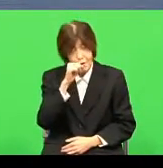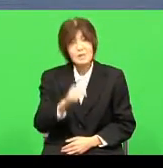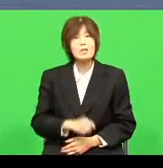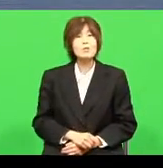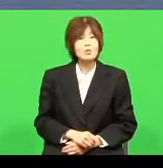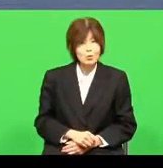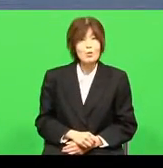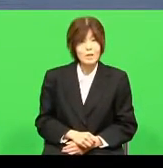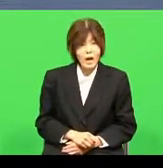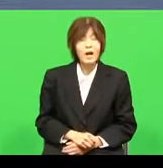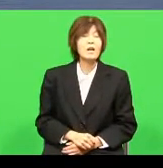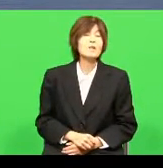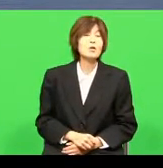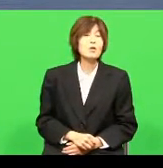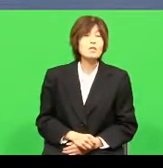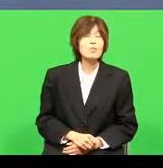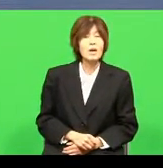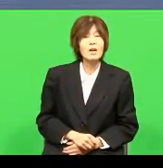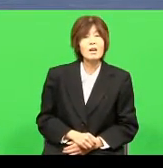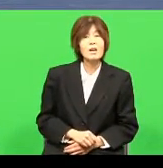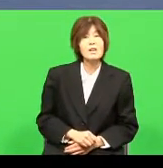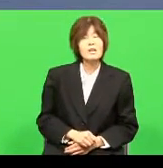かったというお手紙とかおはがき